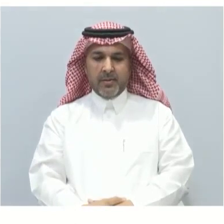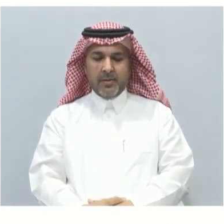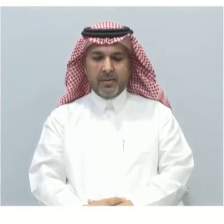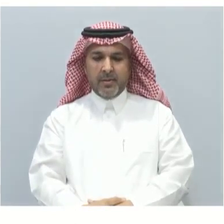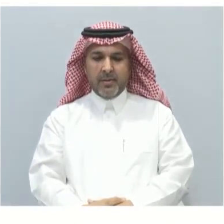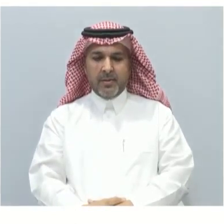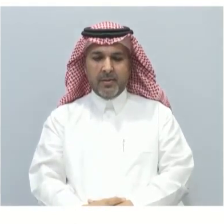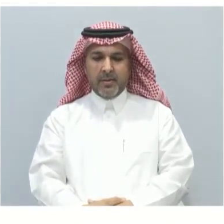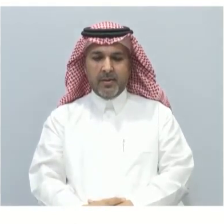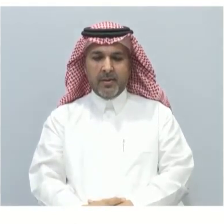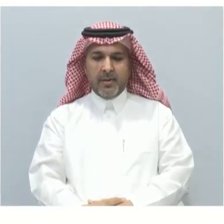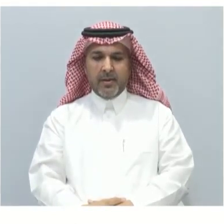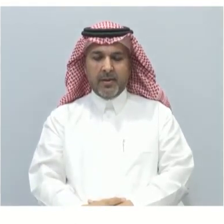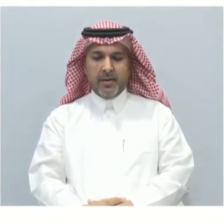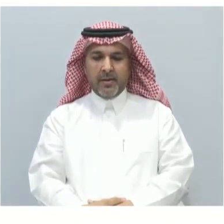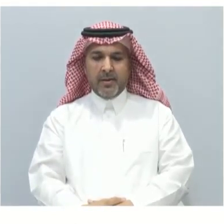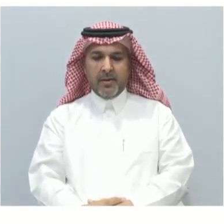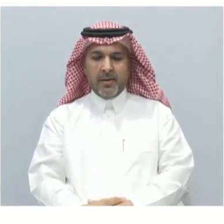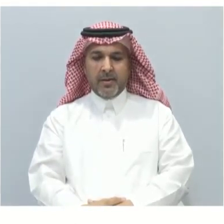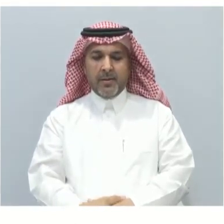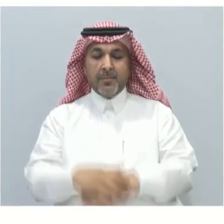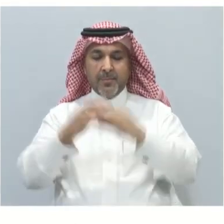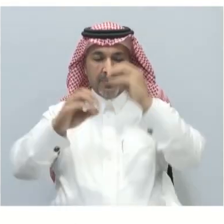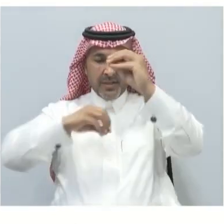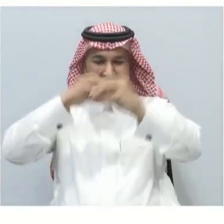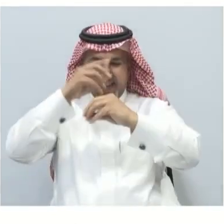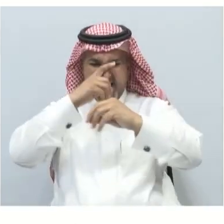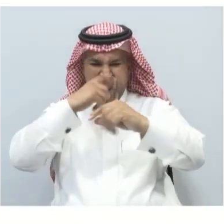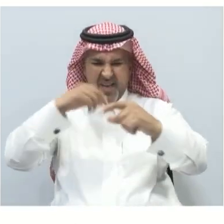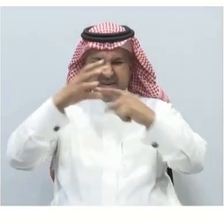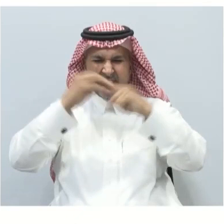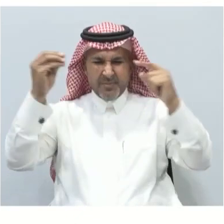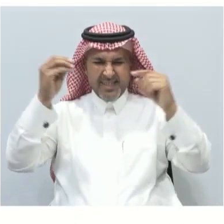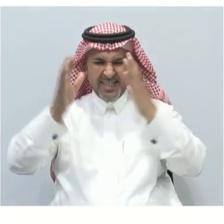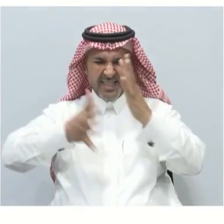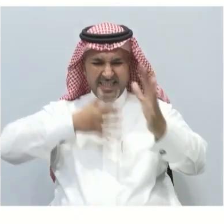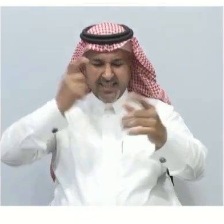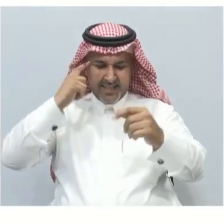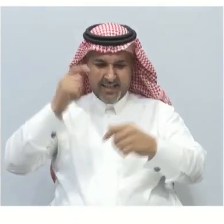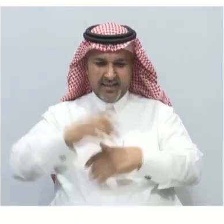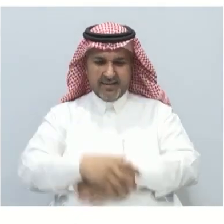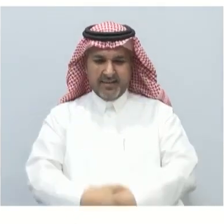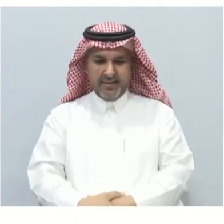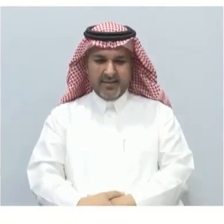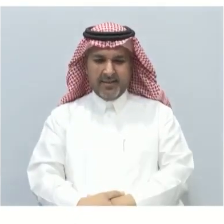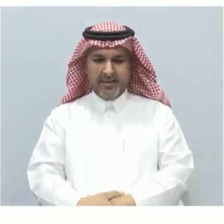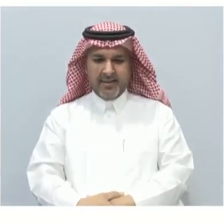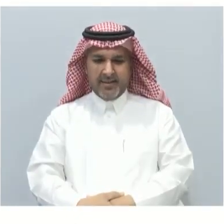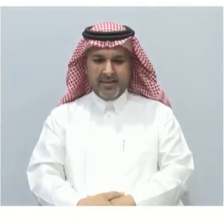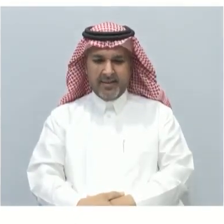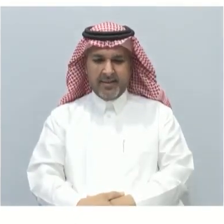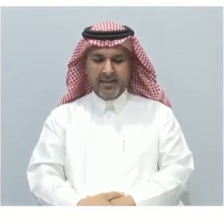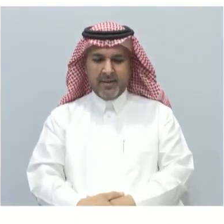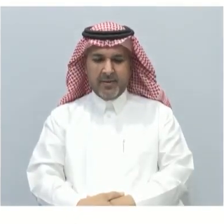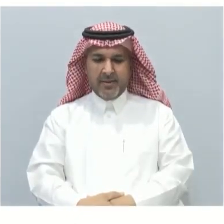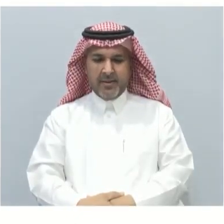2 على 3 وهنا 3 على 2 اذا بشقلب لازم اشقلب واحده منهم فاذا بخلي هذه 2 على 3 اس ا اكس